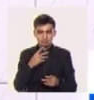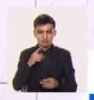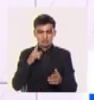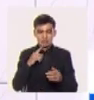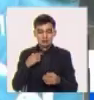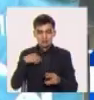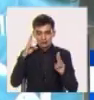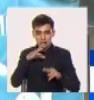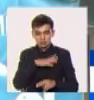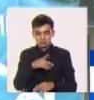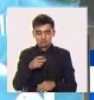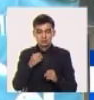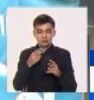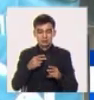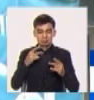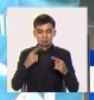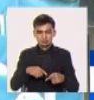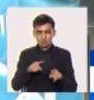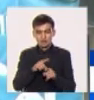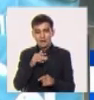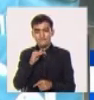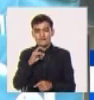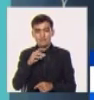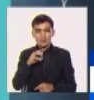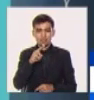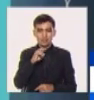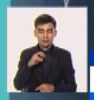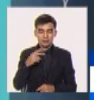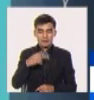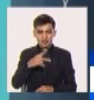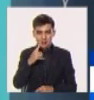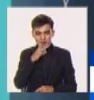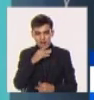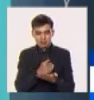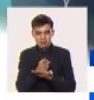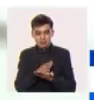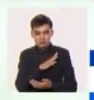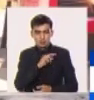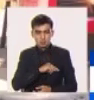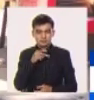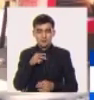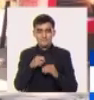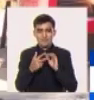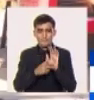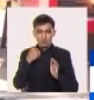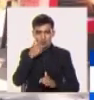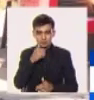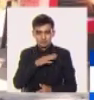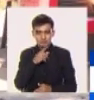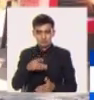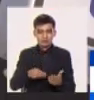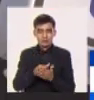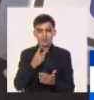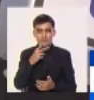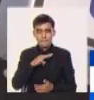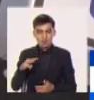Это подкупило. Действительно, фирма «Дана» на рынке уже 21 год. Успешно работала. В 2018 году она заплатила 2